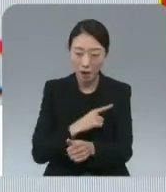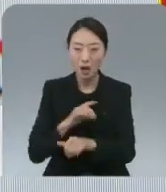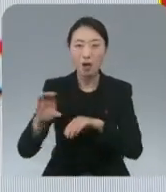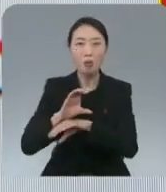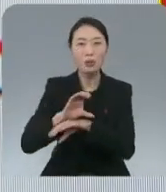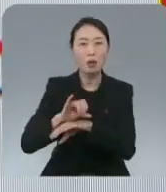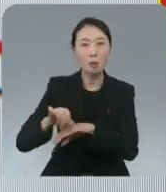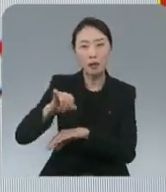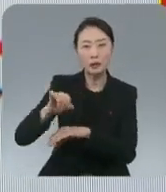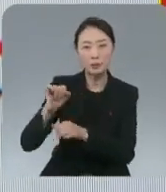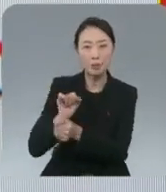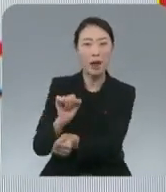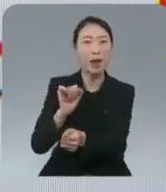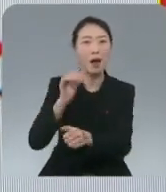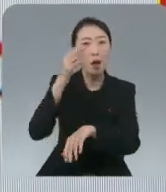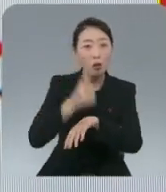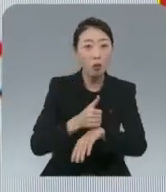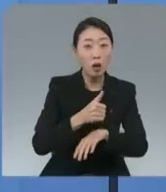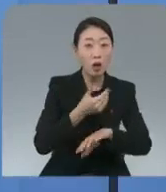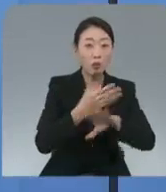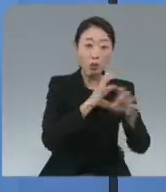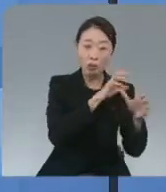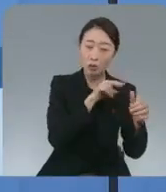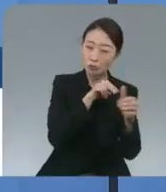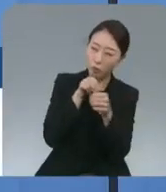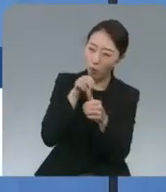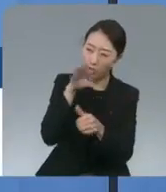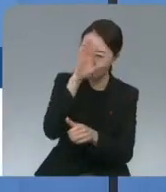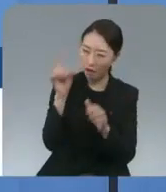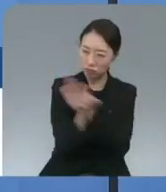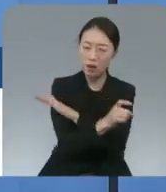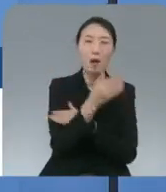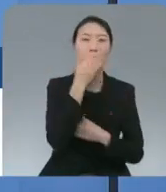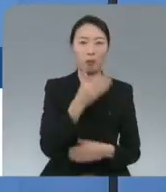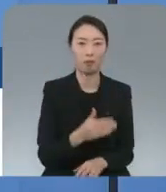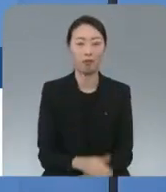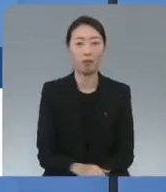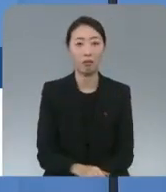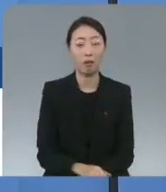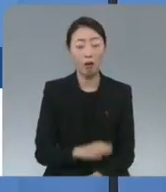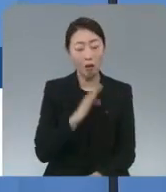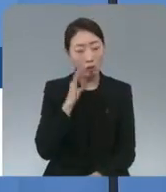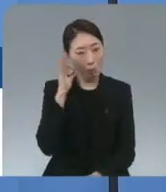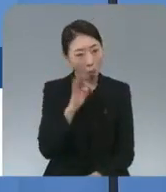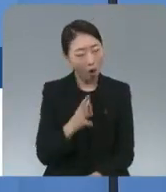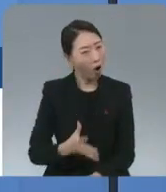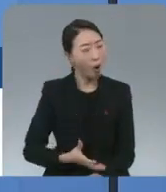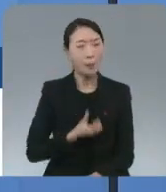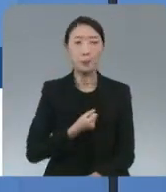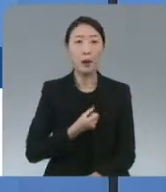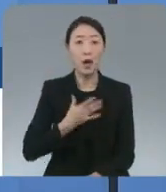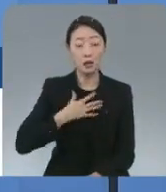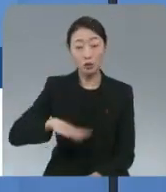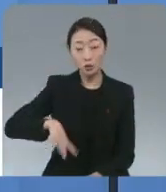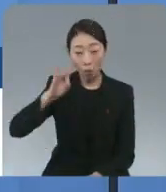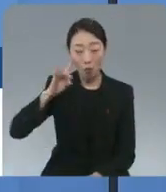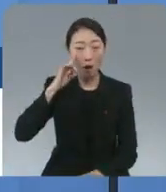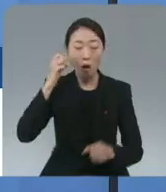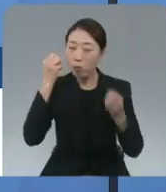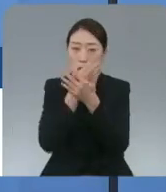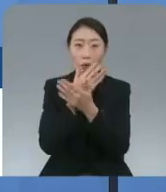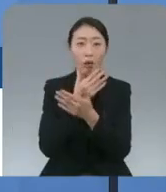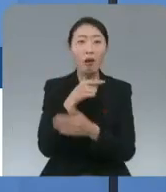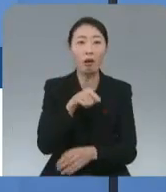fishing atas nama kantor sekretaris Seorang anggota parlemen Korea Selatan kelahiran Korea Utara taeyongho kepada seorang ahli urusan